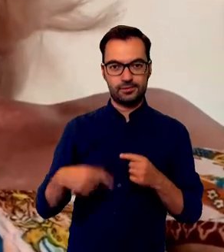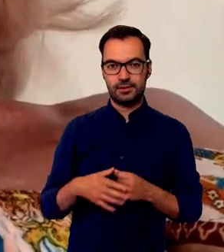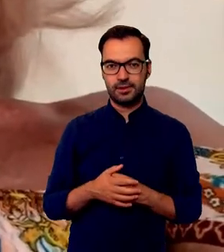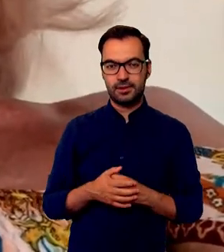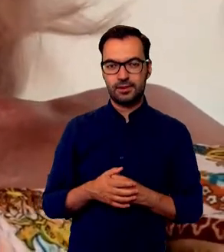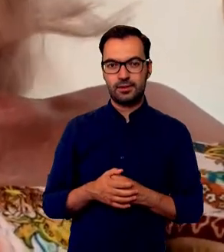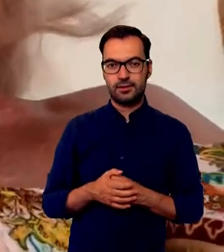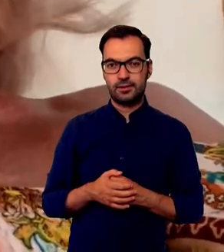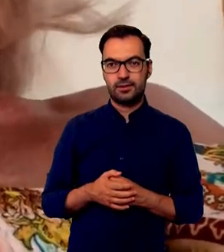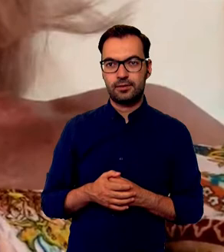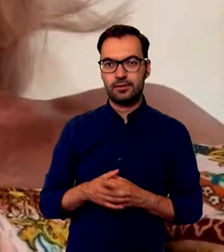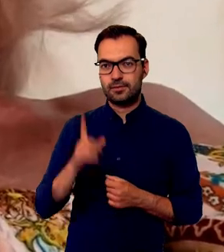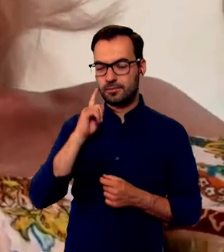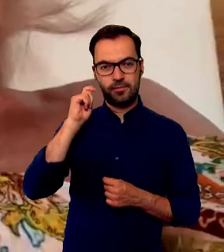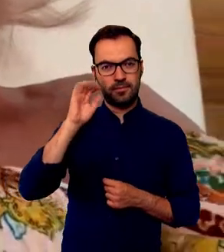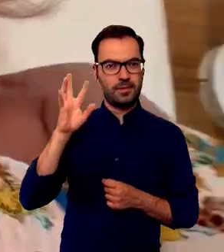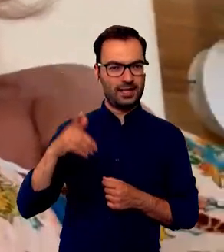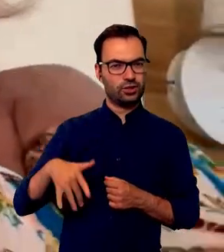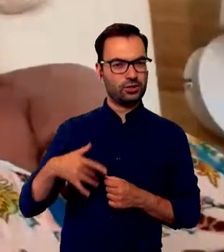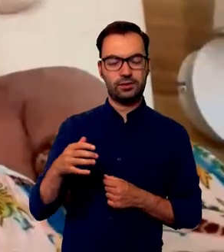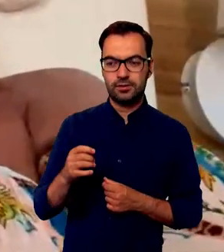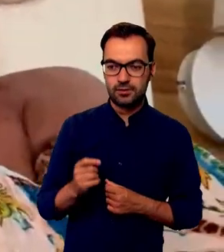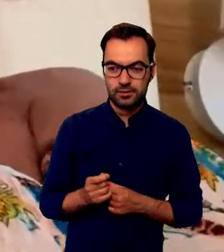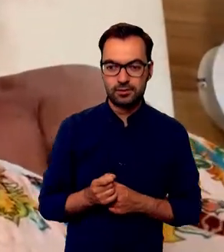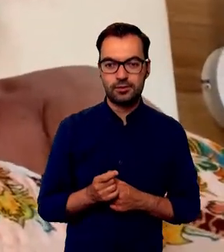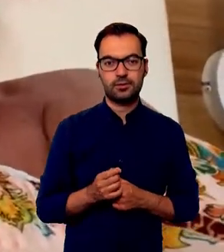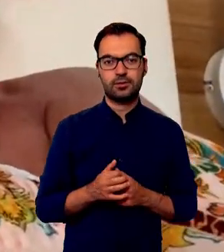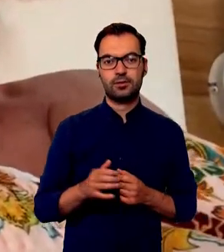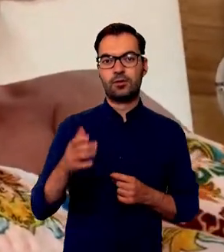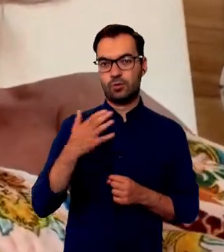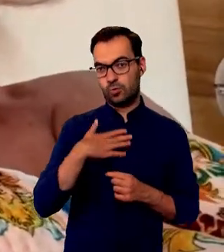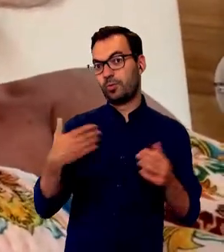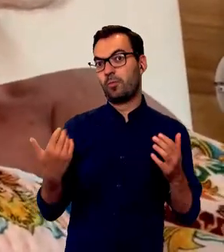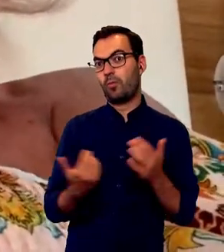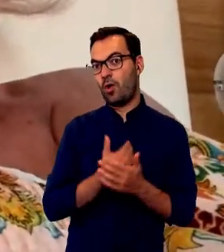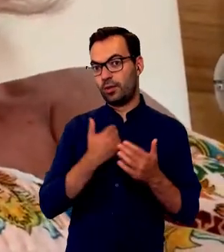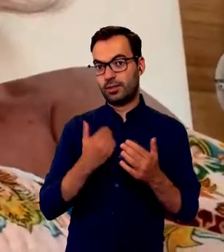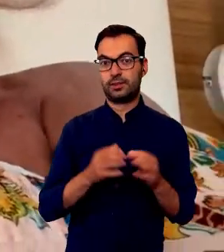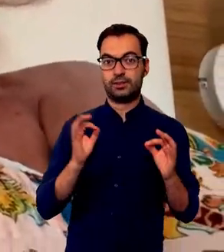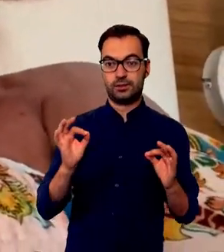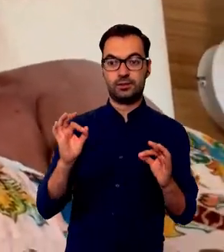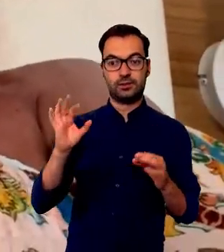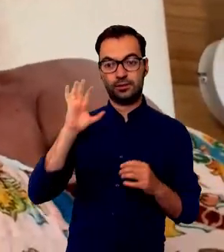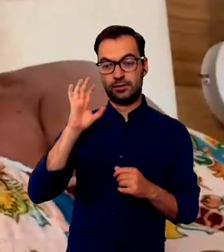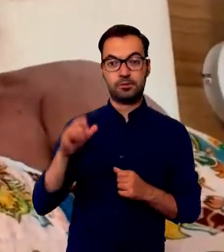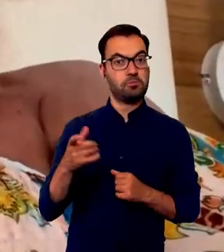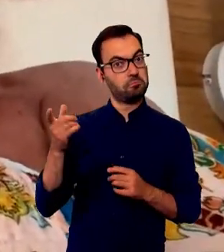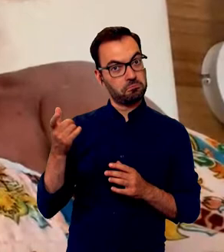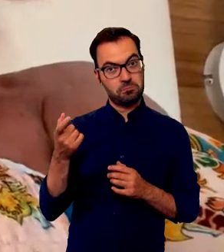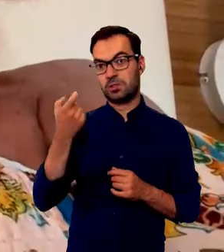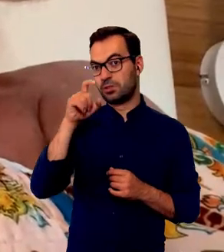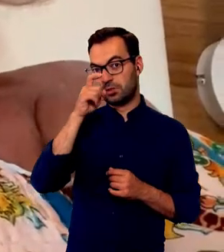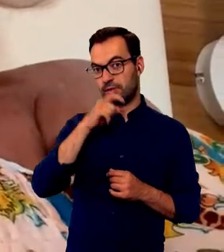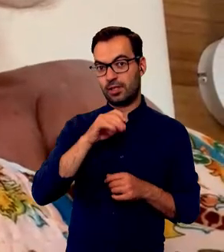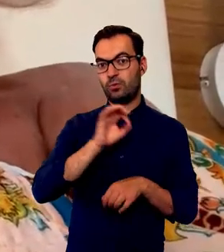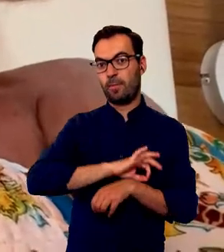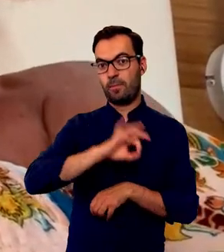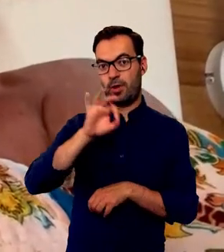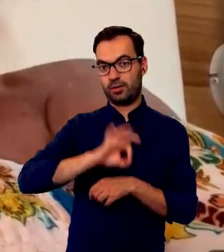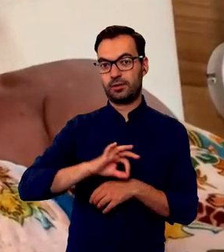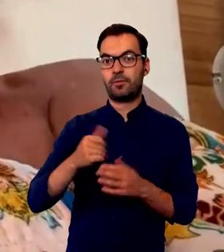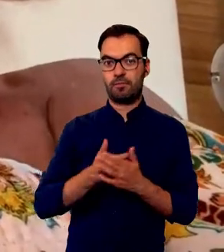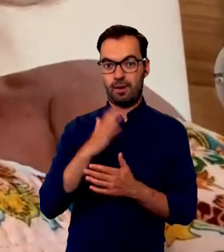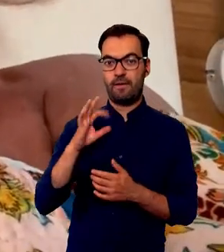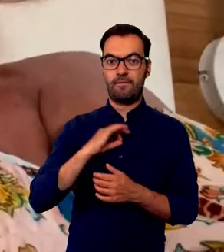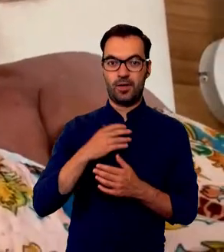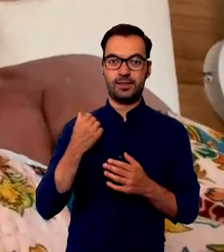trzeba przeczytać dlaczego, przepiękna, która jak się okazało interesuje się modą i która dzisiaj jest całkiem niezłą projektantką, ma